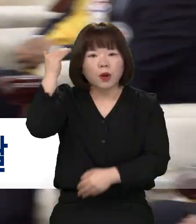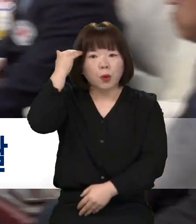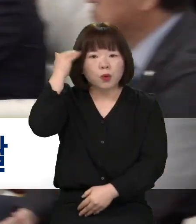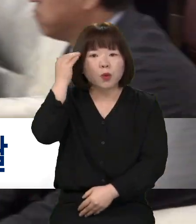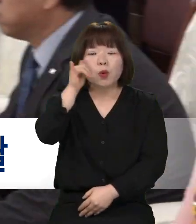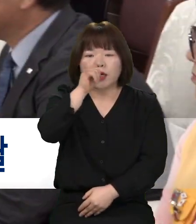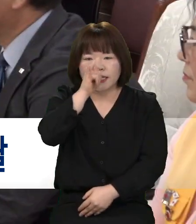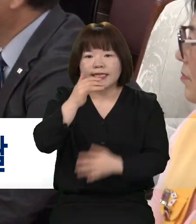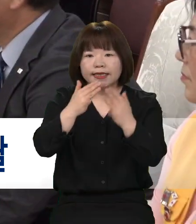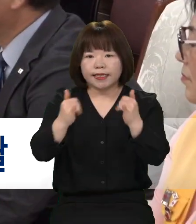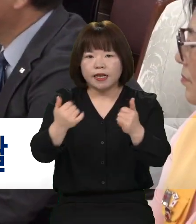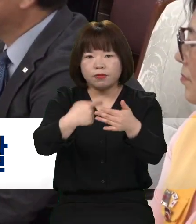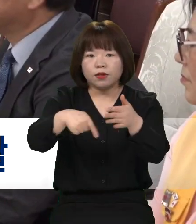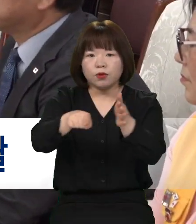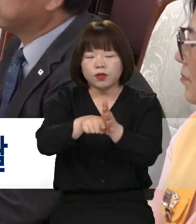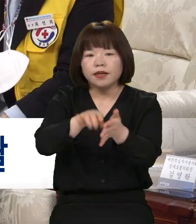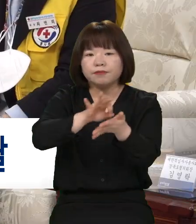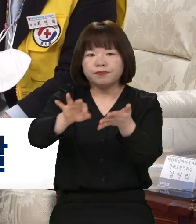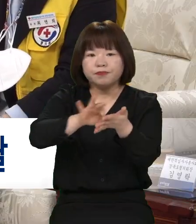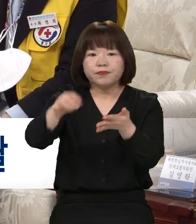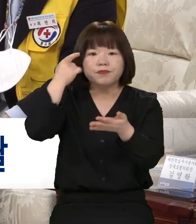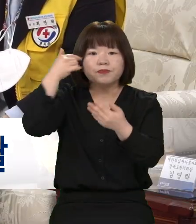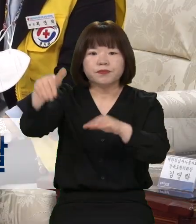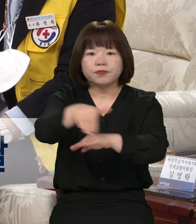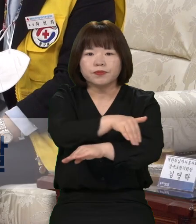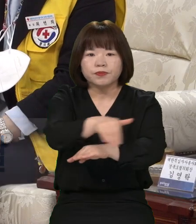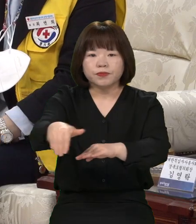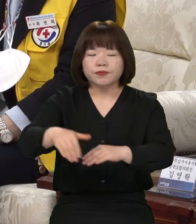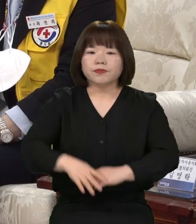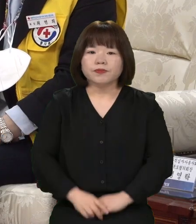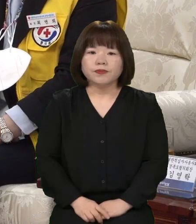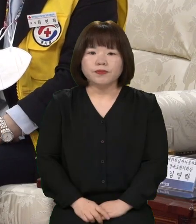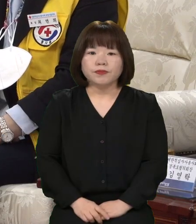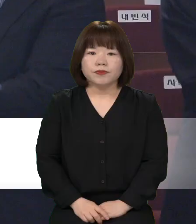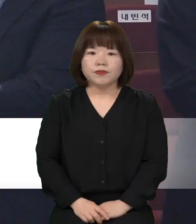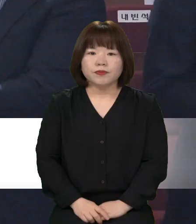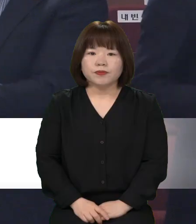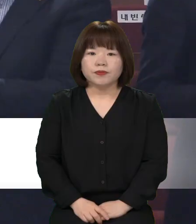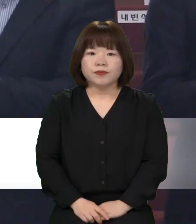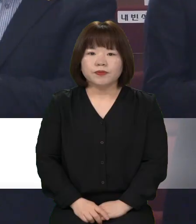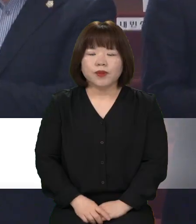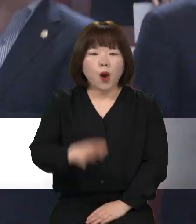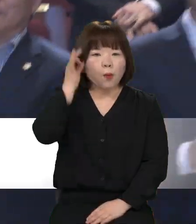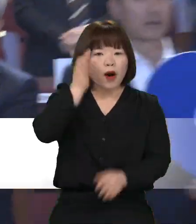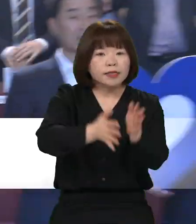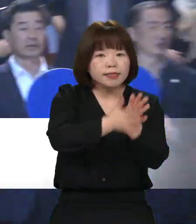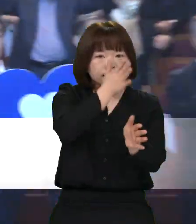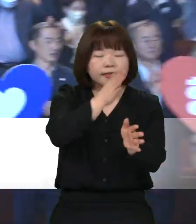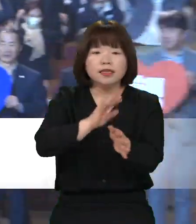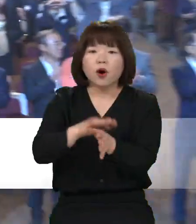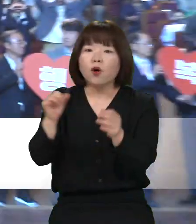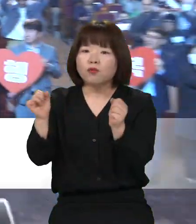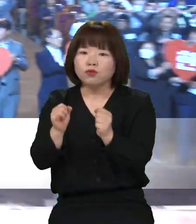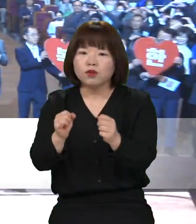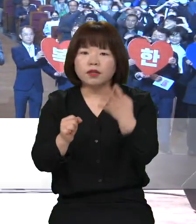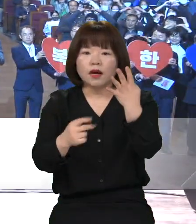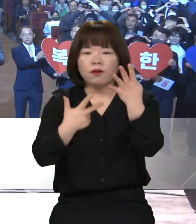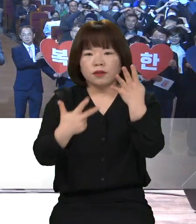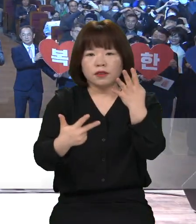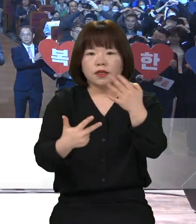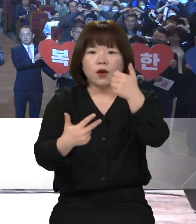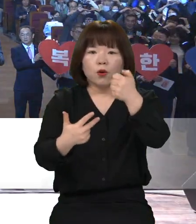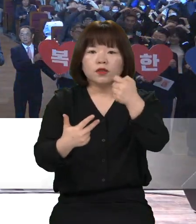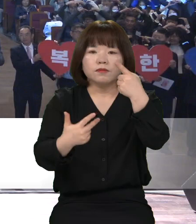고통받고 있는 튀르키의 및 시리아 난민들을 위해 쓰일 예정입니다 포항시는 경상북도와